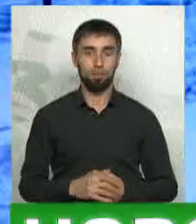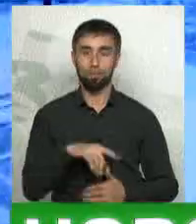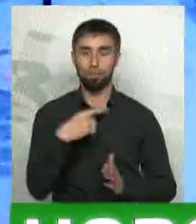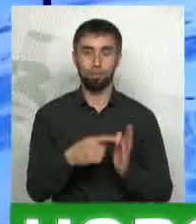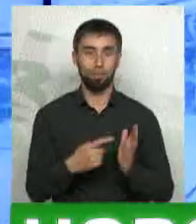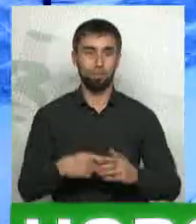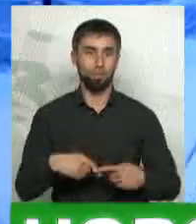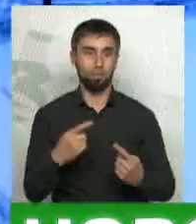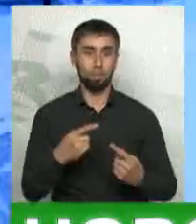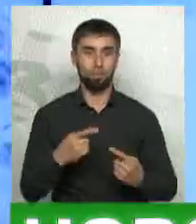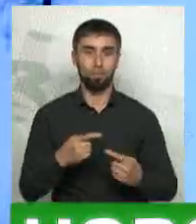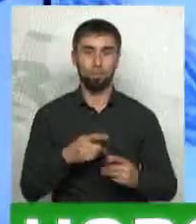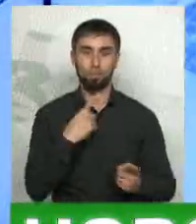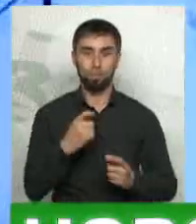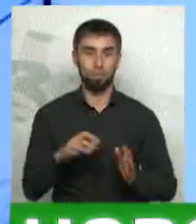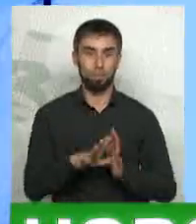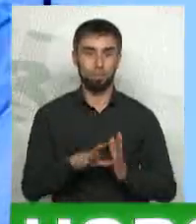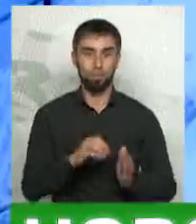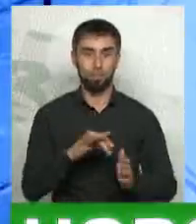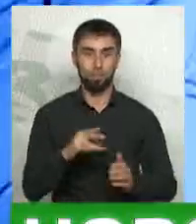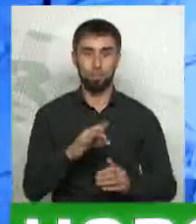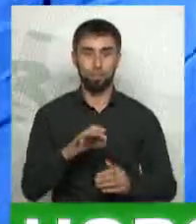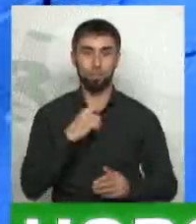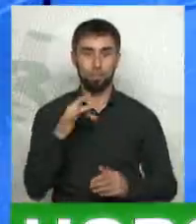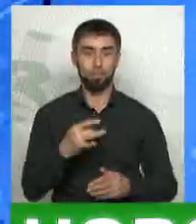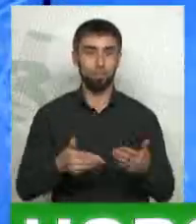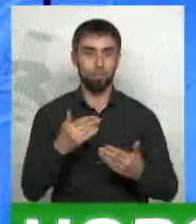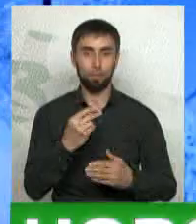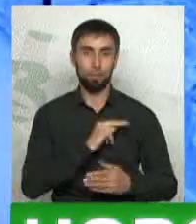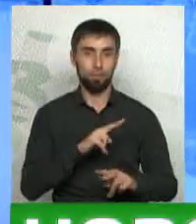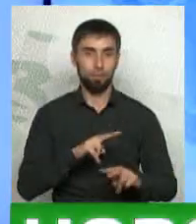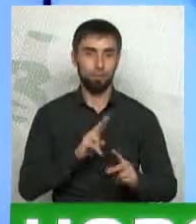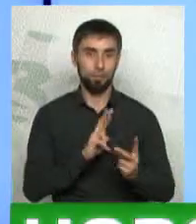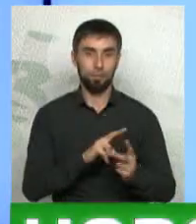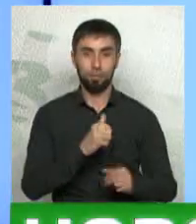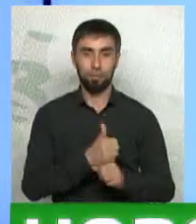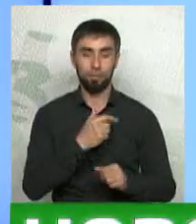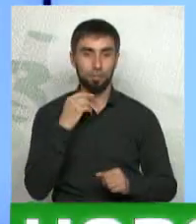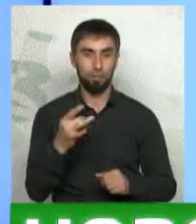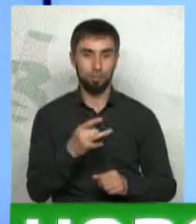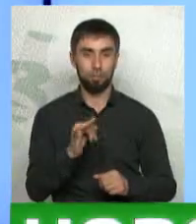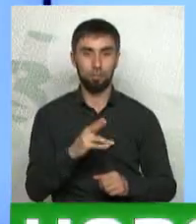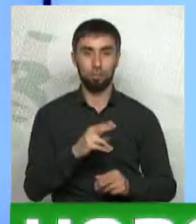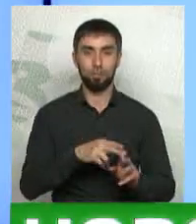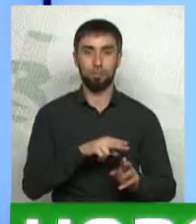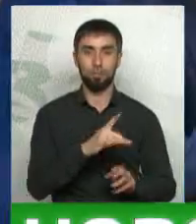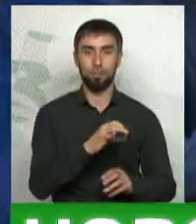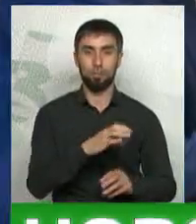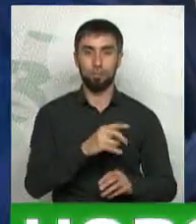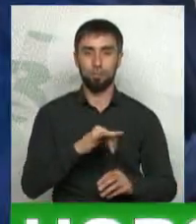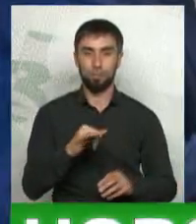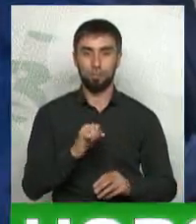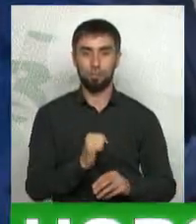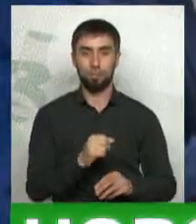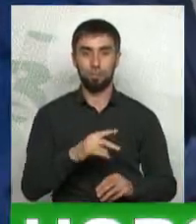Вопросы развития и повышения надежности электросетевого комплекса Ингушетии рассмотрели на рабочей встрече в Москве глава региона и глава компании «Россети»